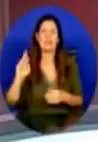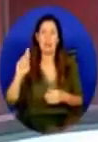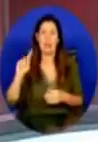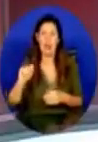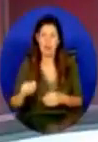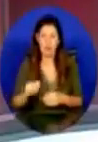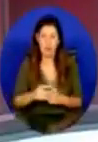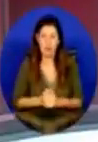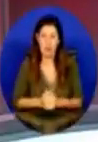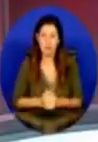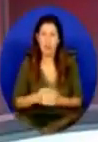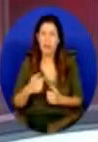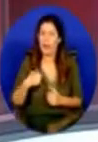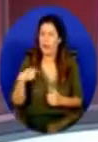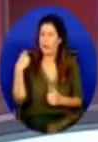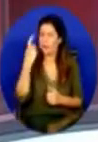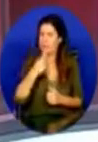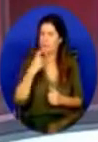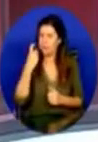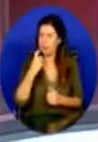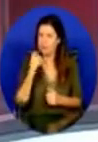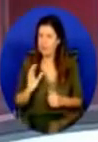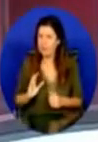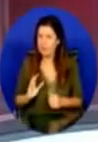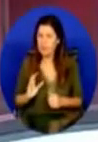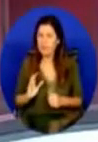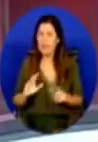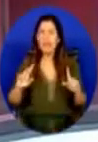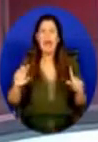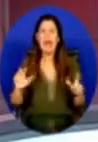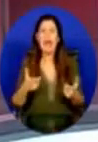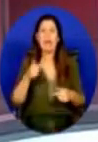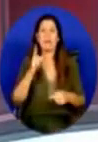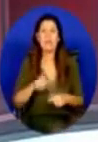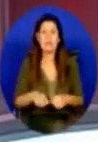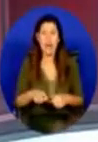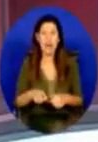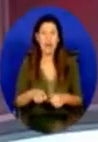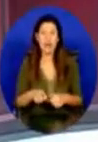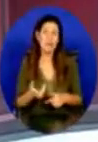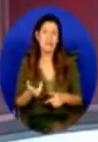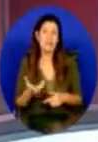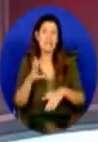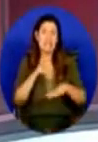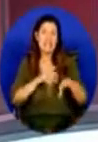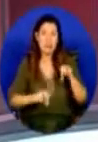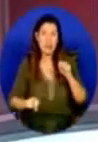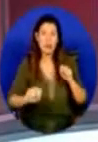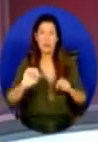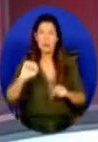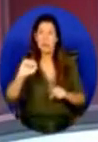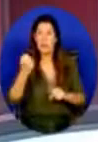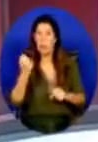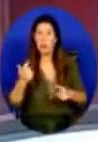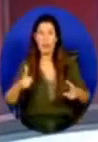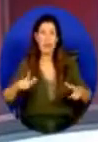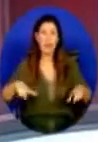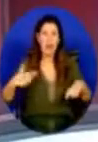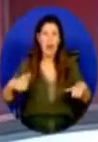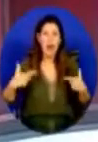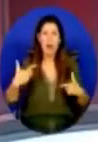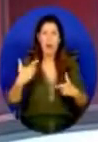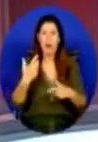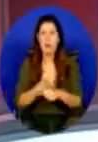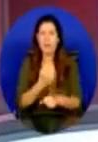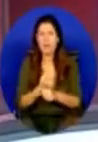כמו שהרצל אהב, נתחיל מהיסוד, למה צריך היום הסתדרות ציונית פעילה, חיה ובועטת? על